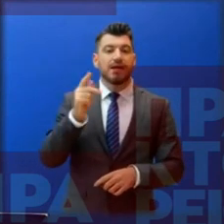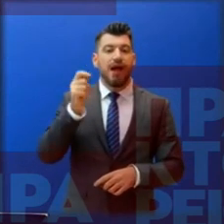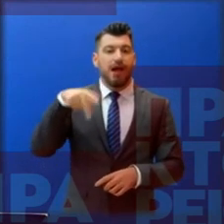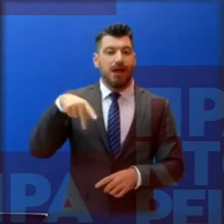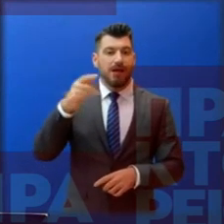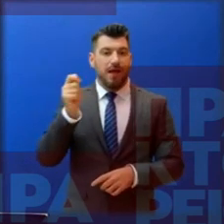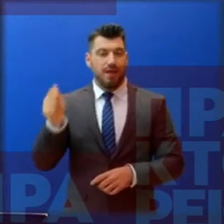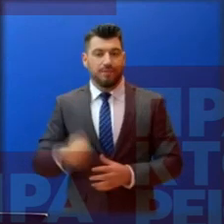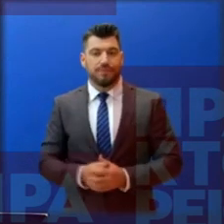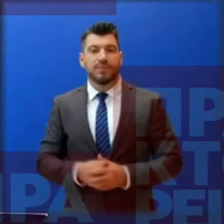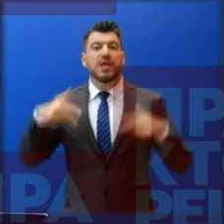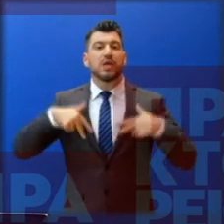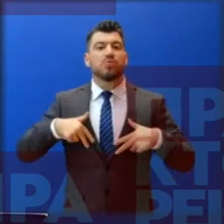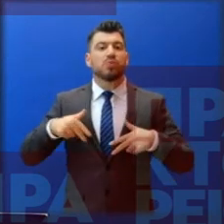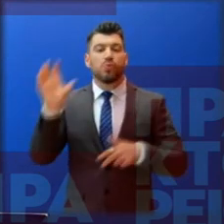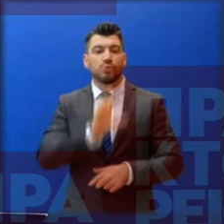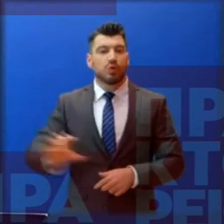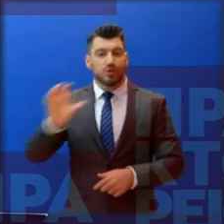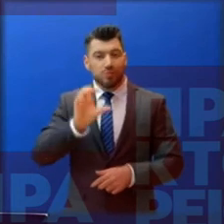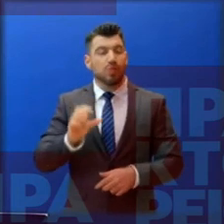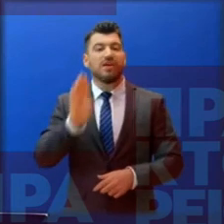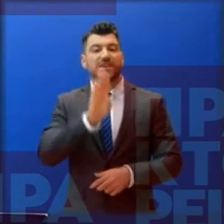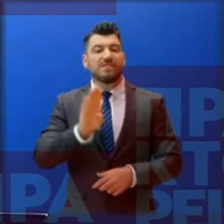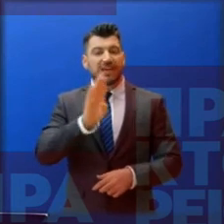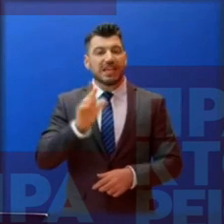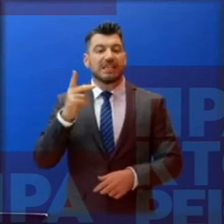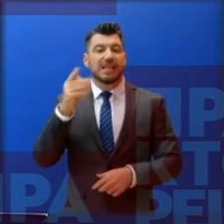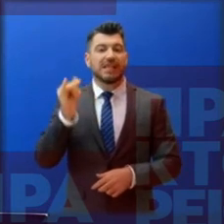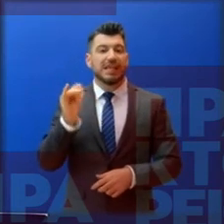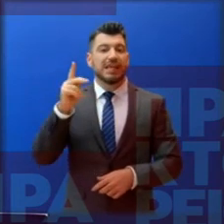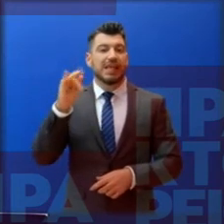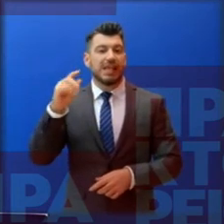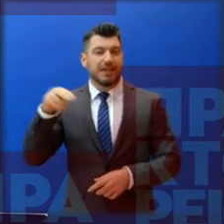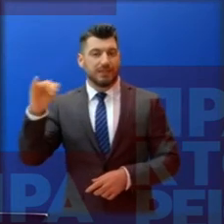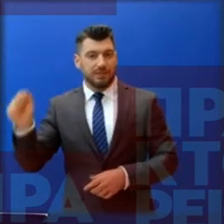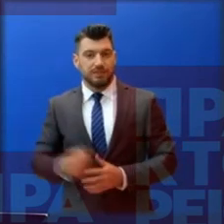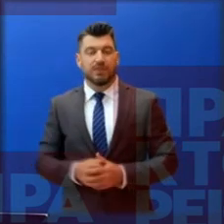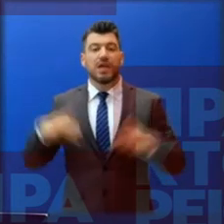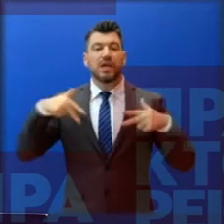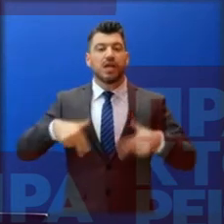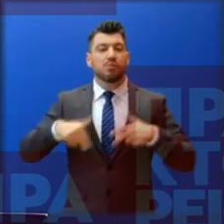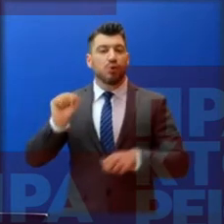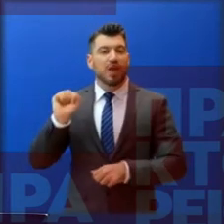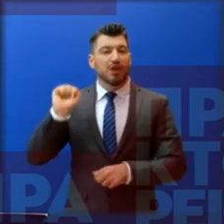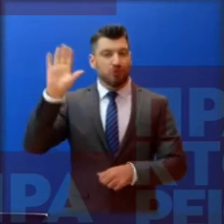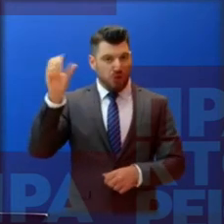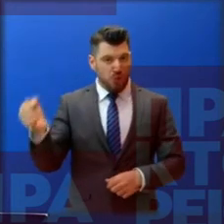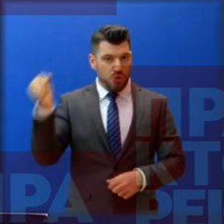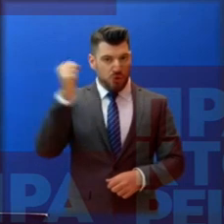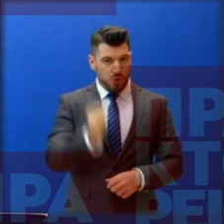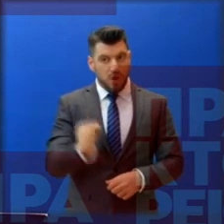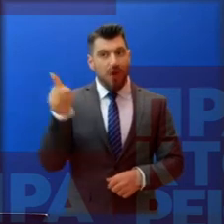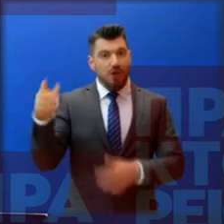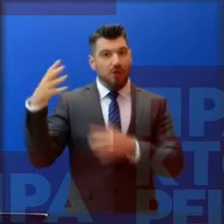του Υπουργού Τουρισμού αναλαμβάνει ο Βασίλης Κικίλιας. Τη θέση του Υφυπουργού Εξωτερικών, αρμόδιου για